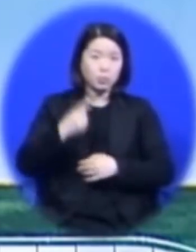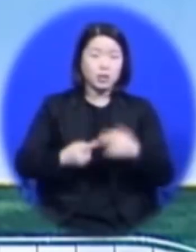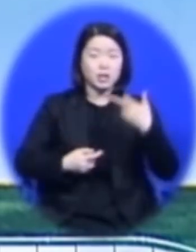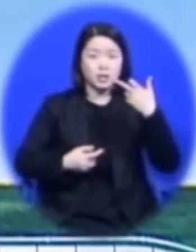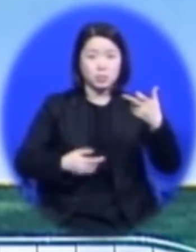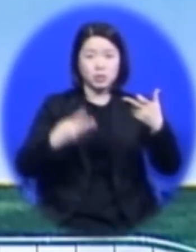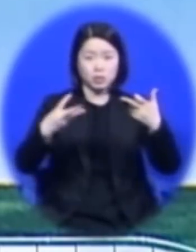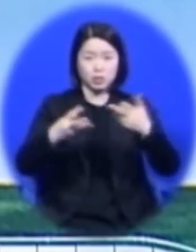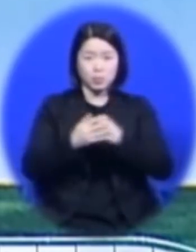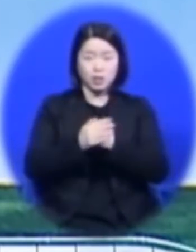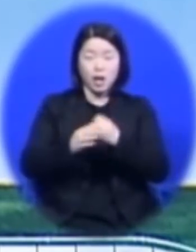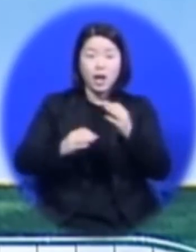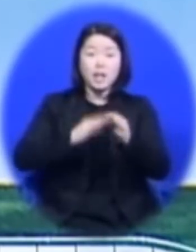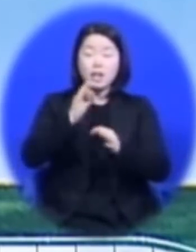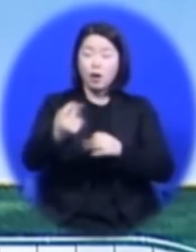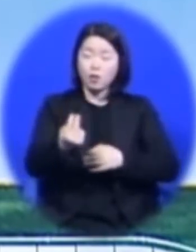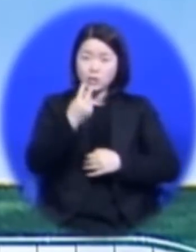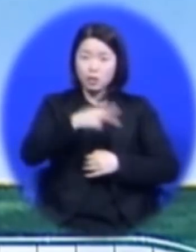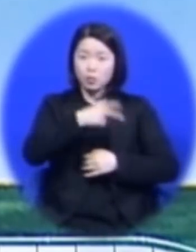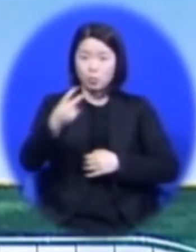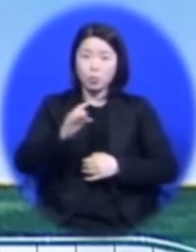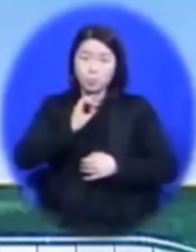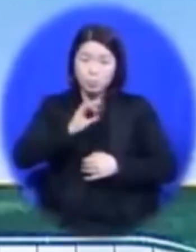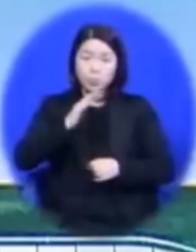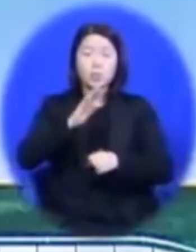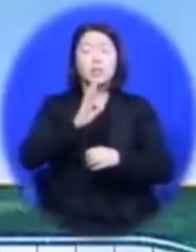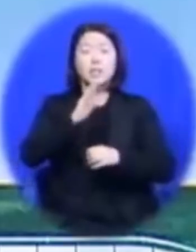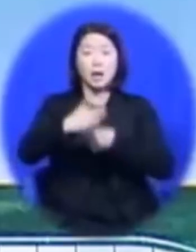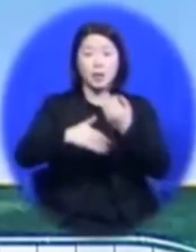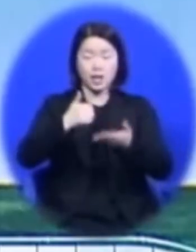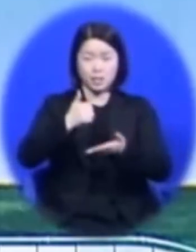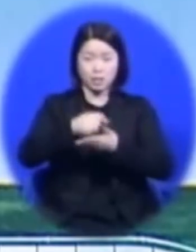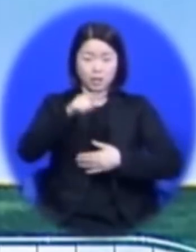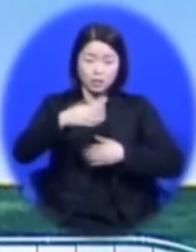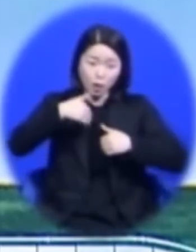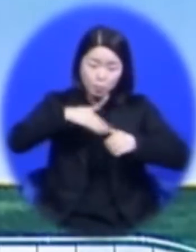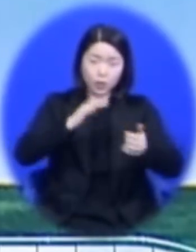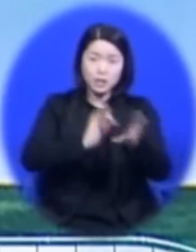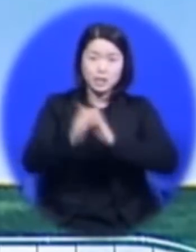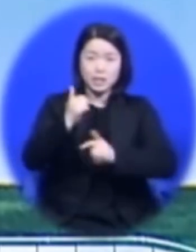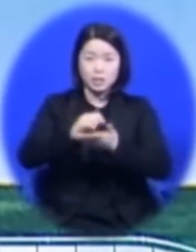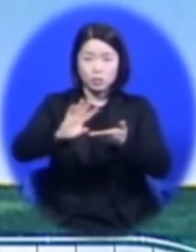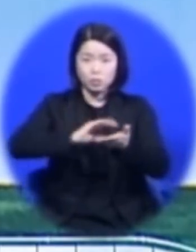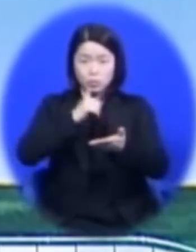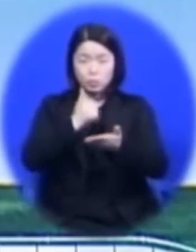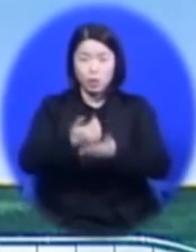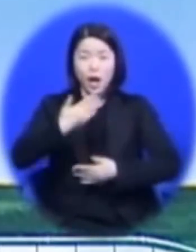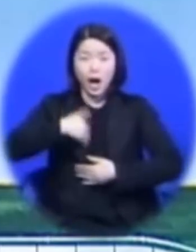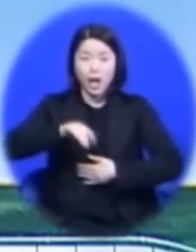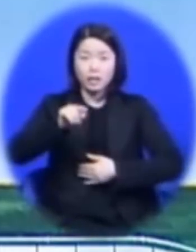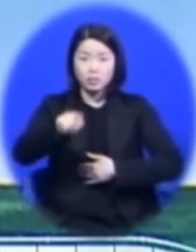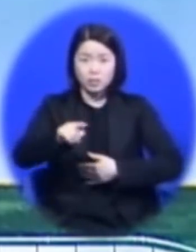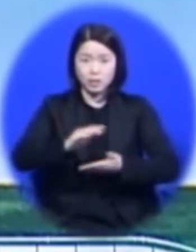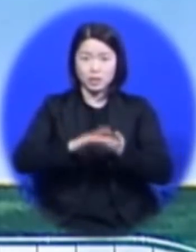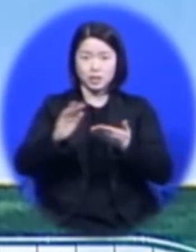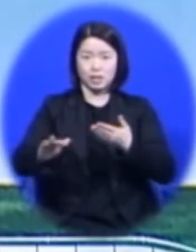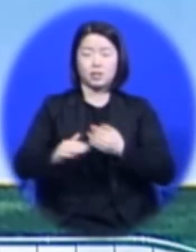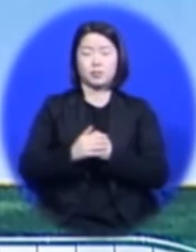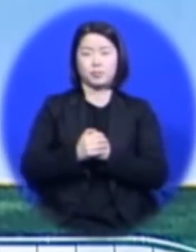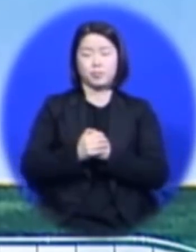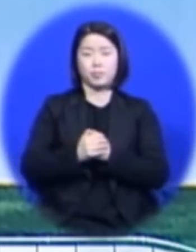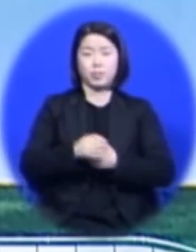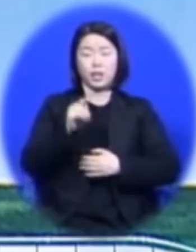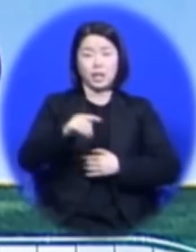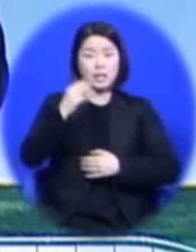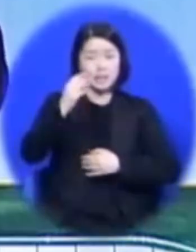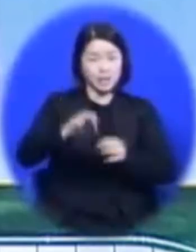영생은 곧 유일하신 참 하나님과 그가 보내신 자 예수 그리스도를 아는 것이니이다 그랬습니다 이